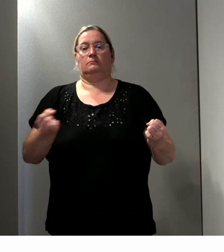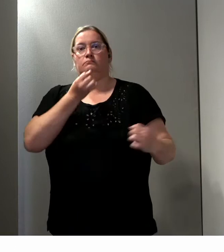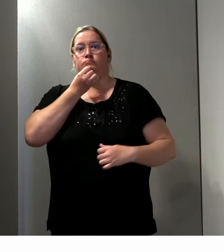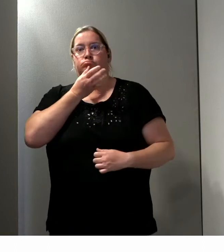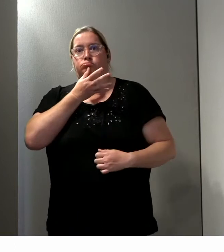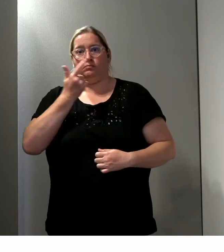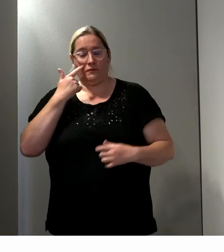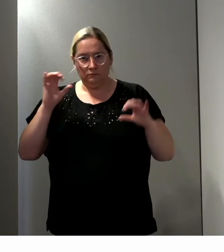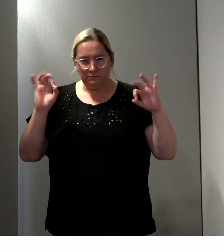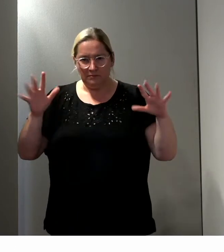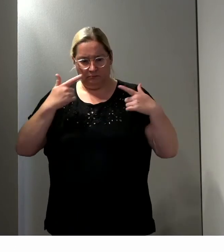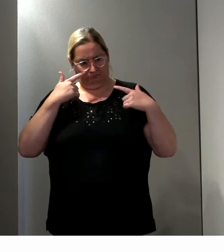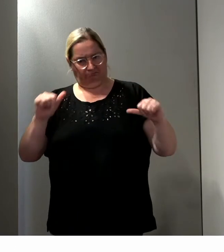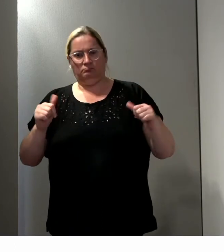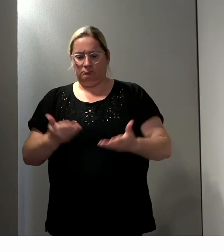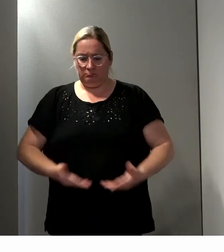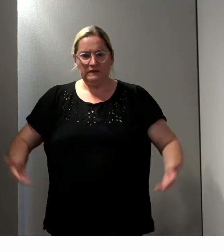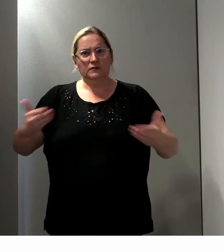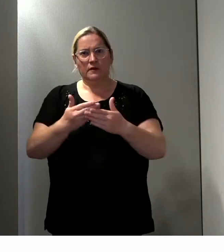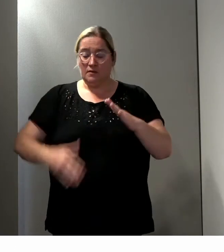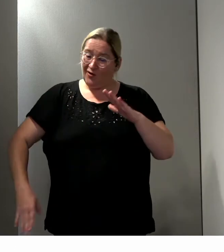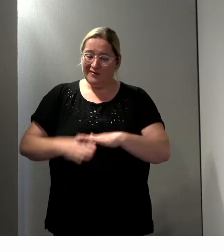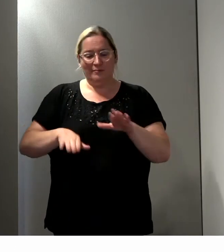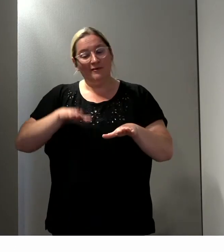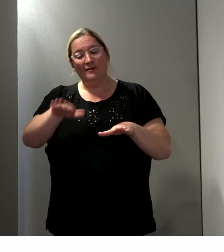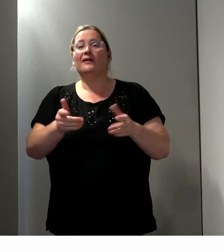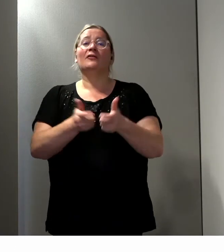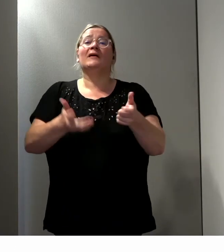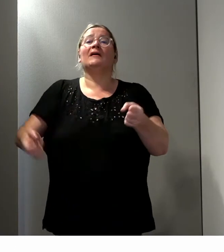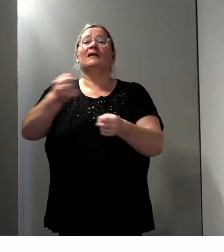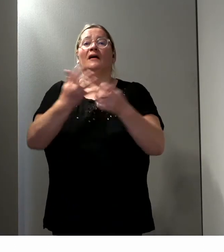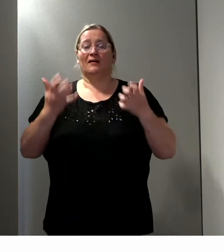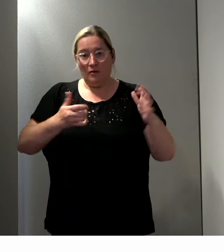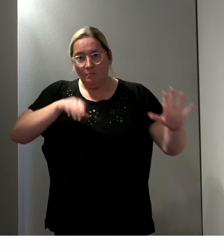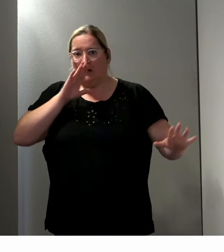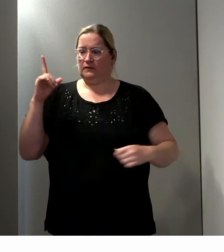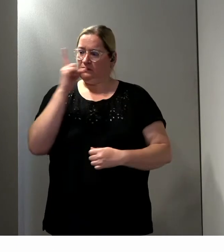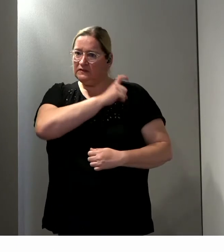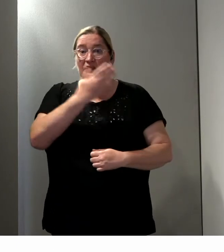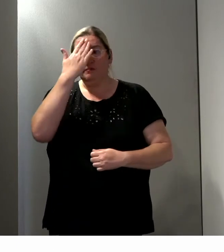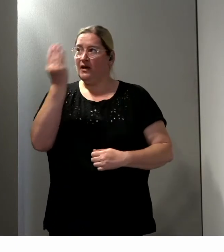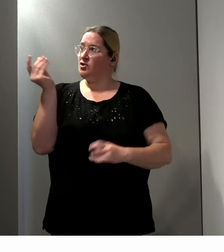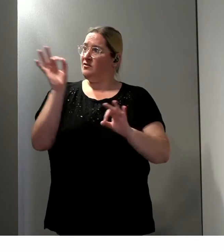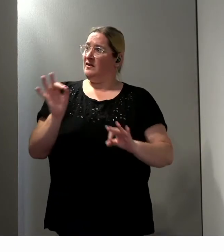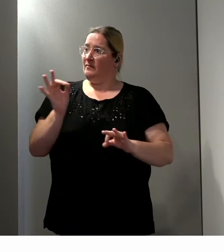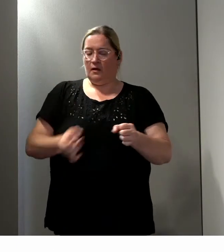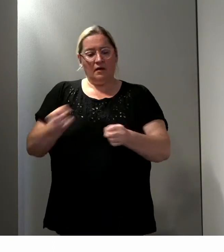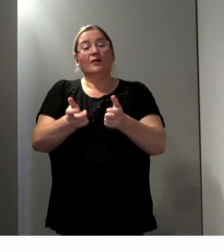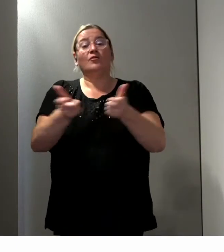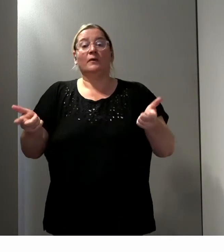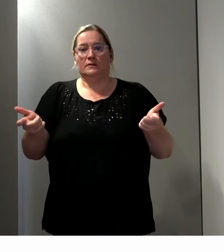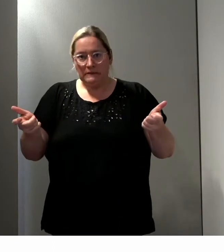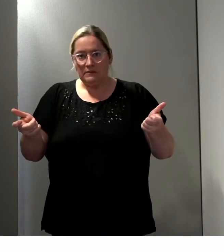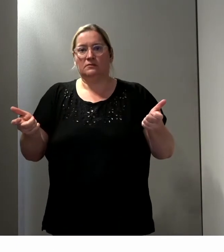révélateur effectivement de grosses difficultés au départ quand on veut entreprendre. Concrètement, on n'a pas d'argent à entreprendre, c'est difficile. L'aide de la GFIP de 5